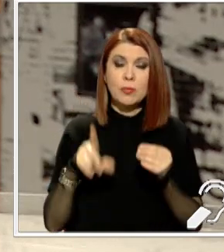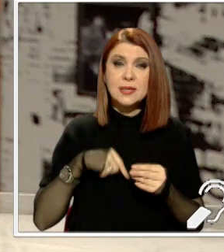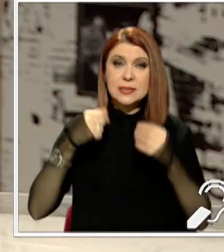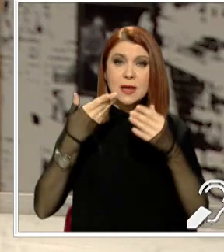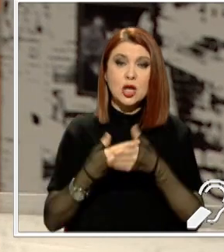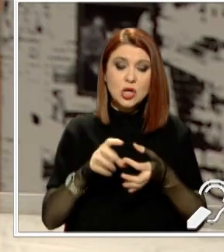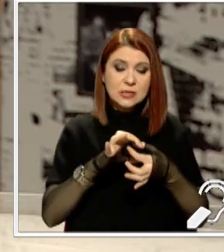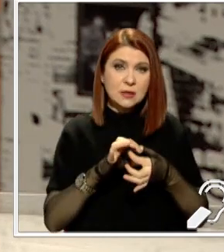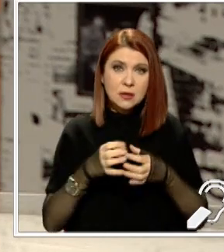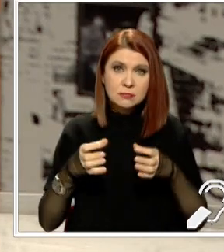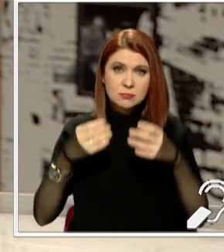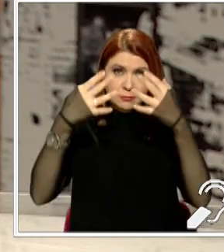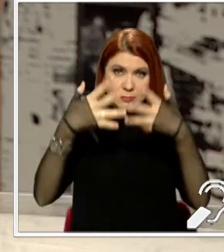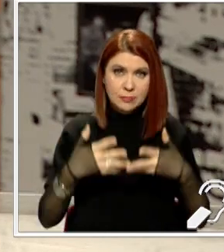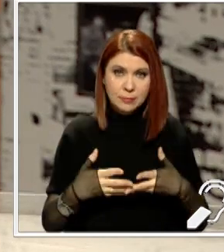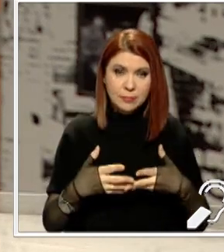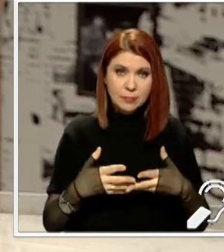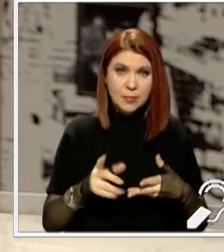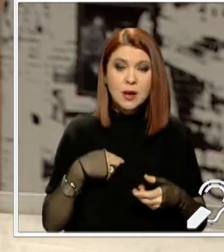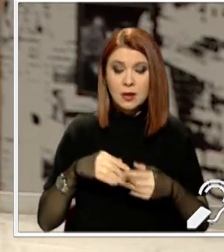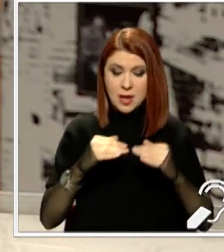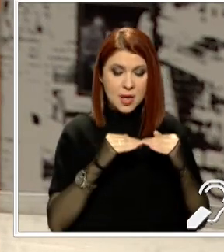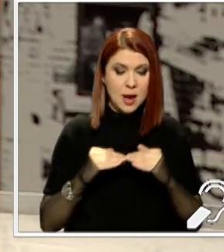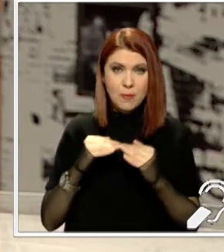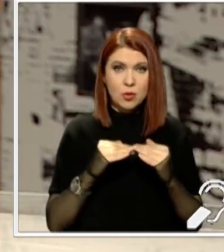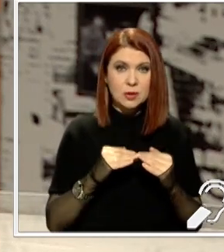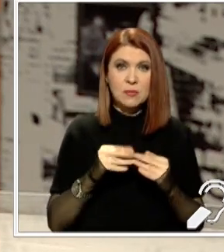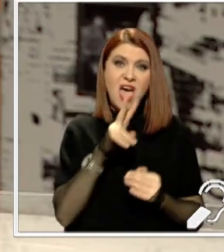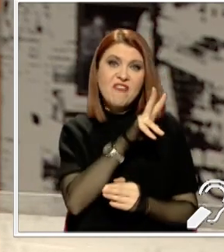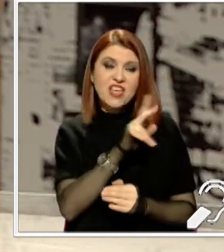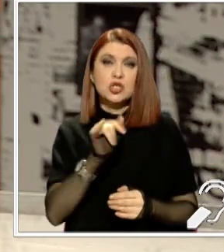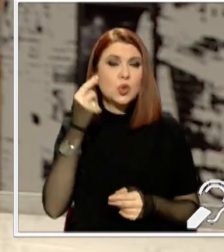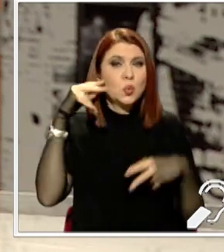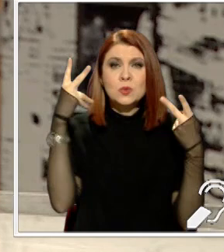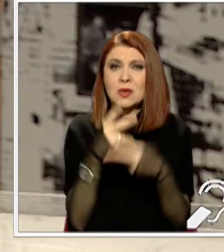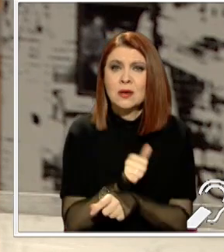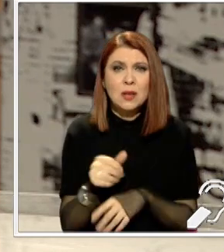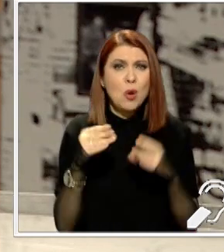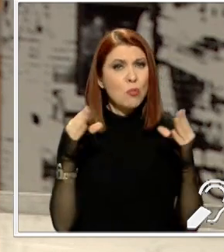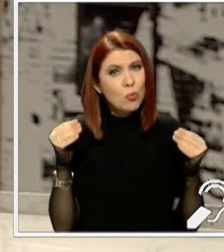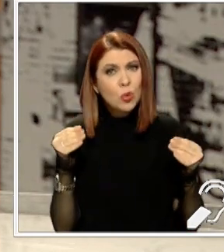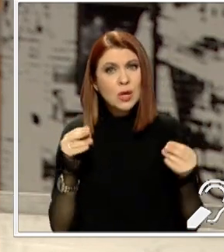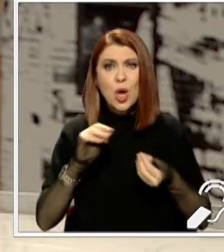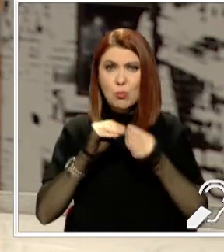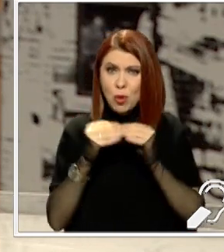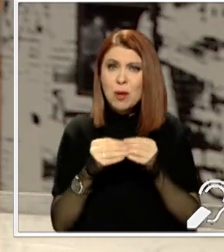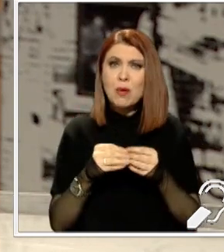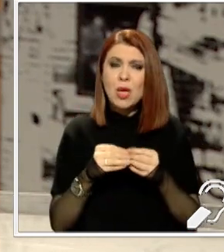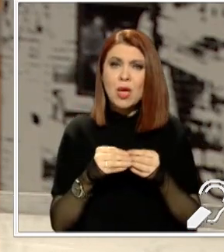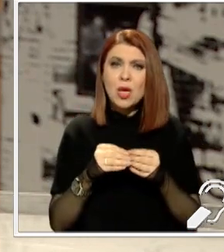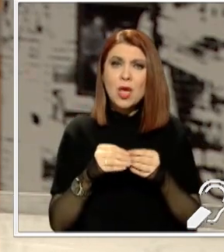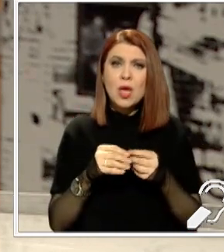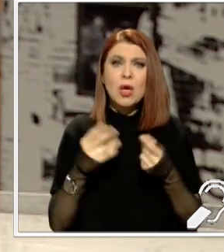această paradigmă în care ne raportăm foarte mult la vest și nu înțelegem de fapt cât de multe probleme comune, cât de